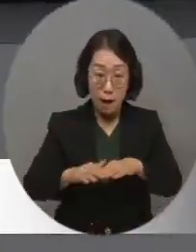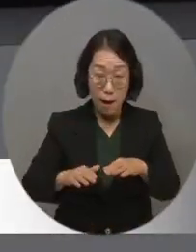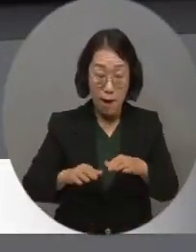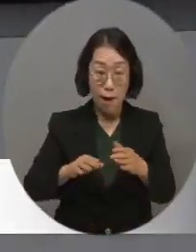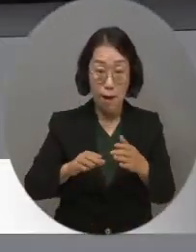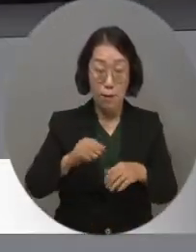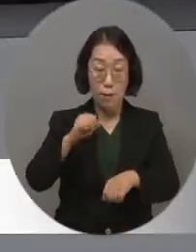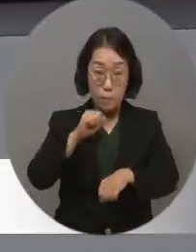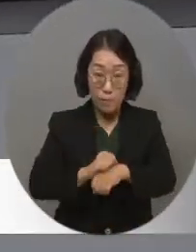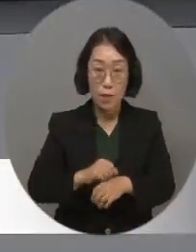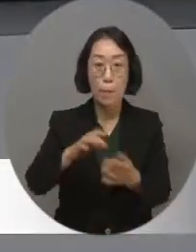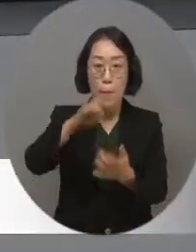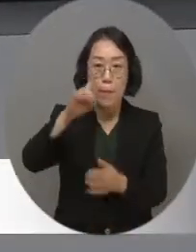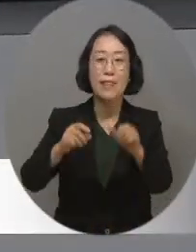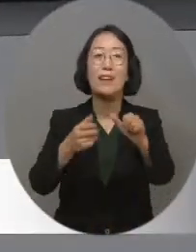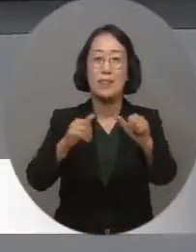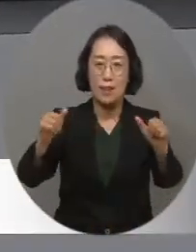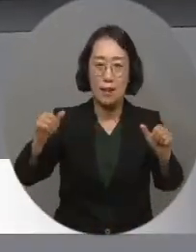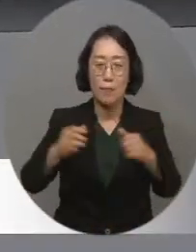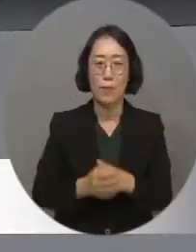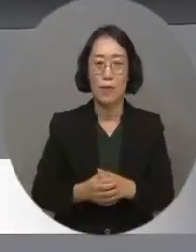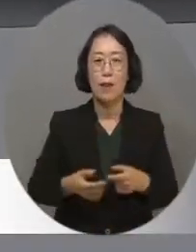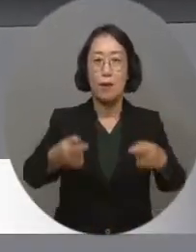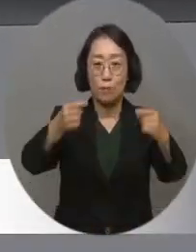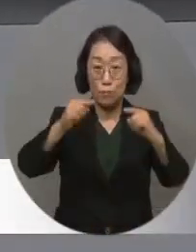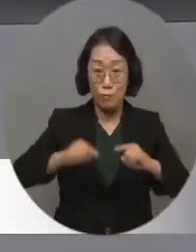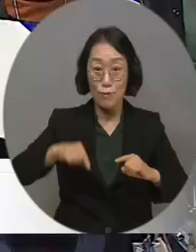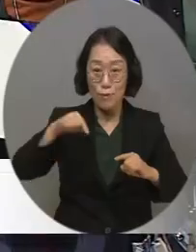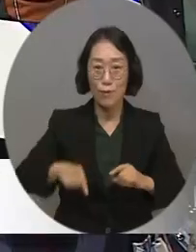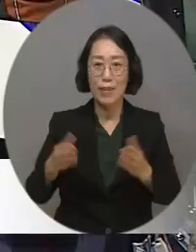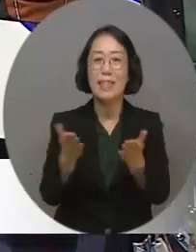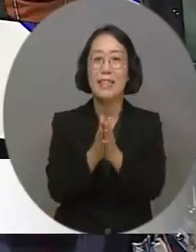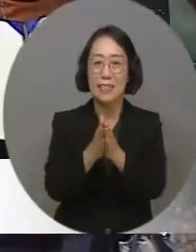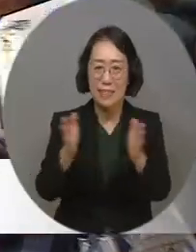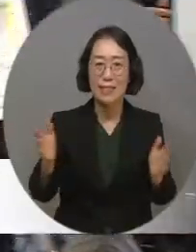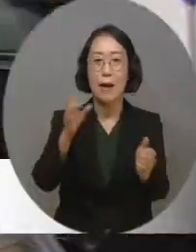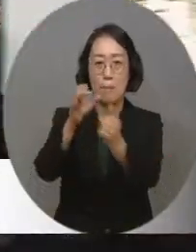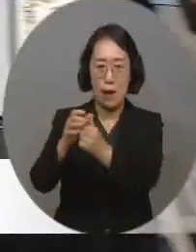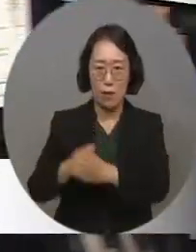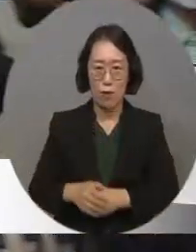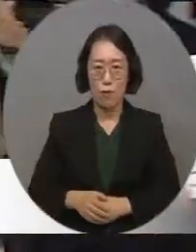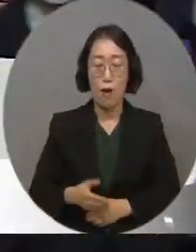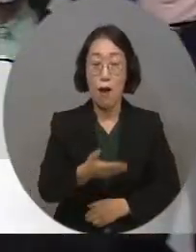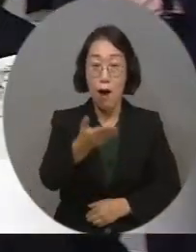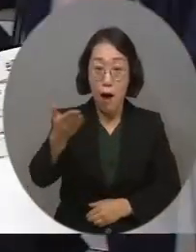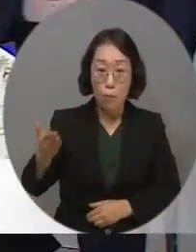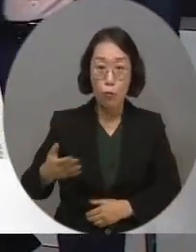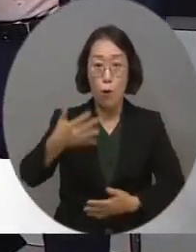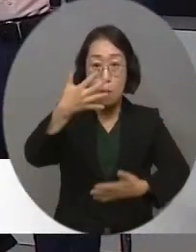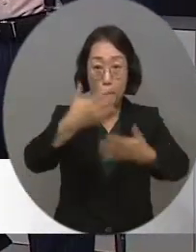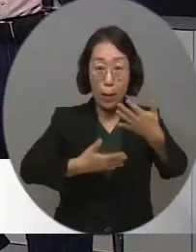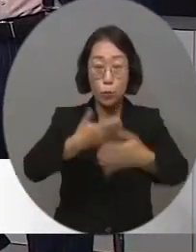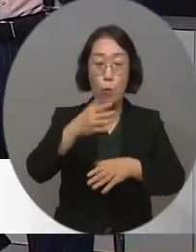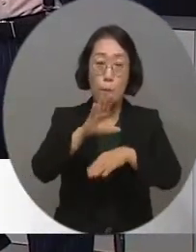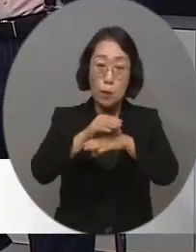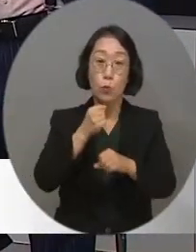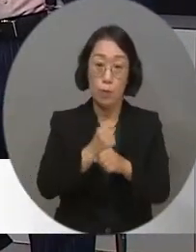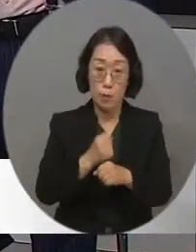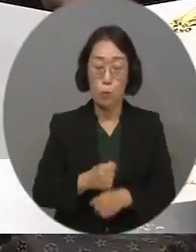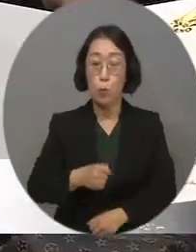5명을 정식 채용하며 약자와의 동행에 앞장섭니다. 앞으로 이들은 방송 전문가이자 전문